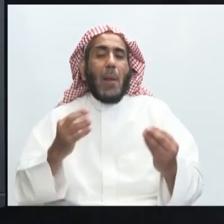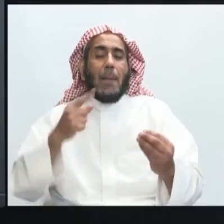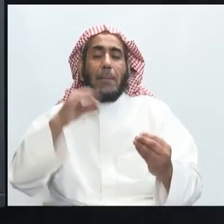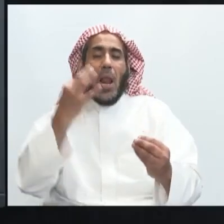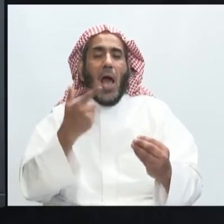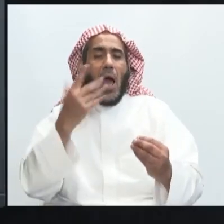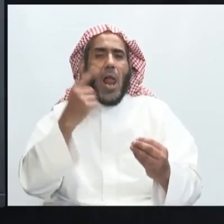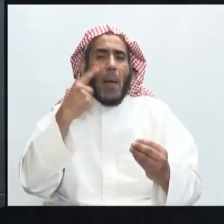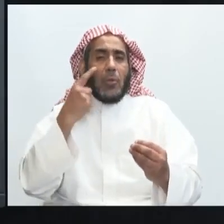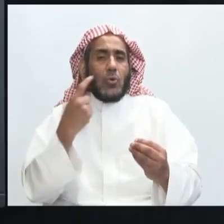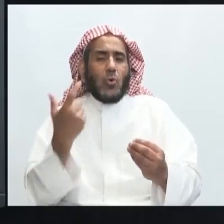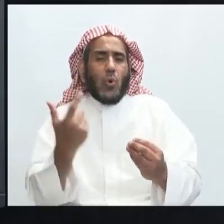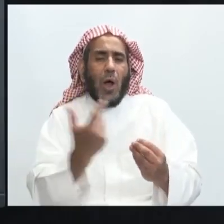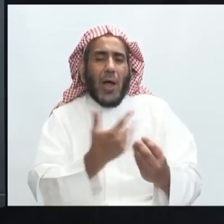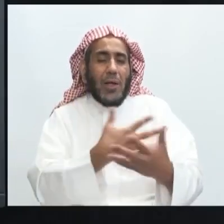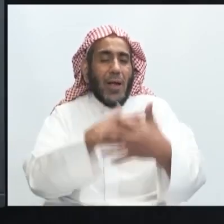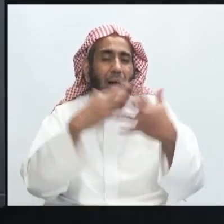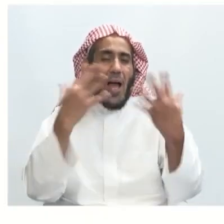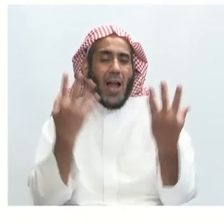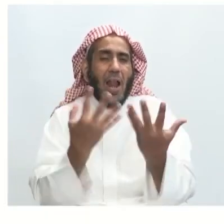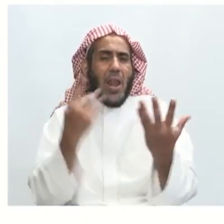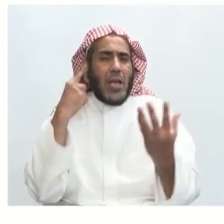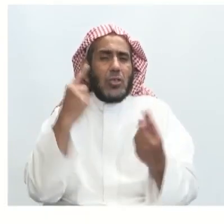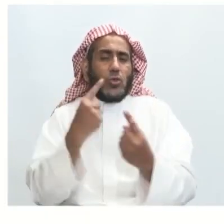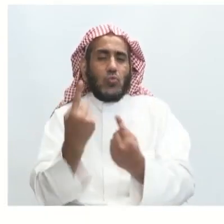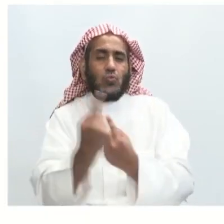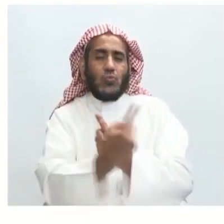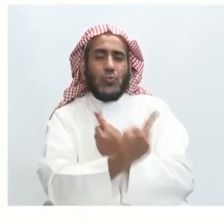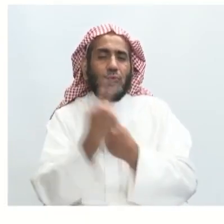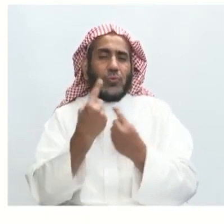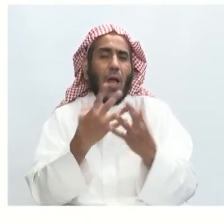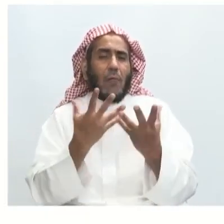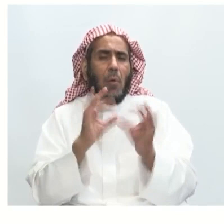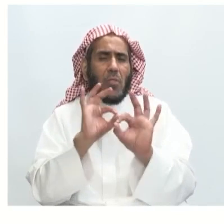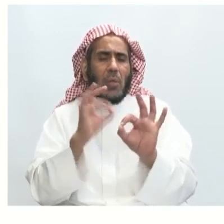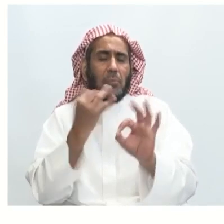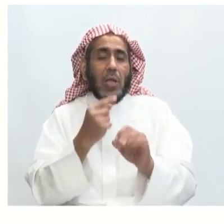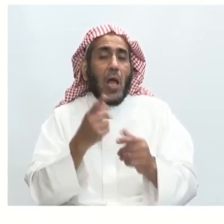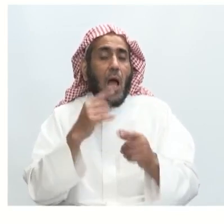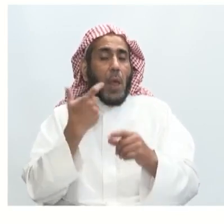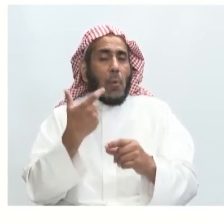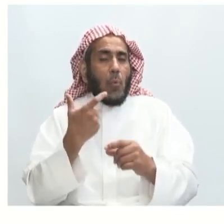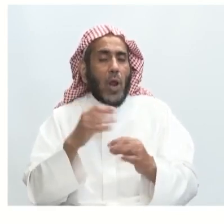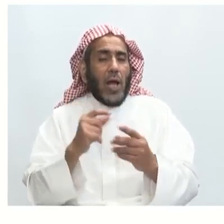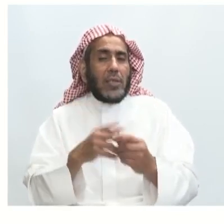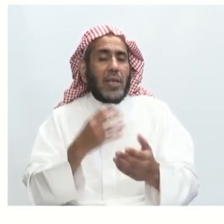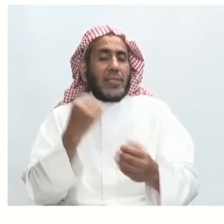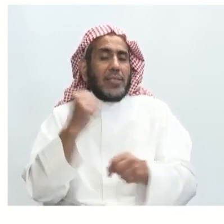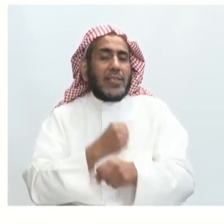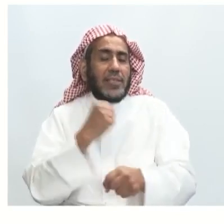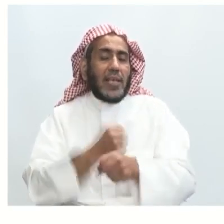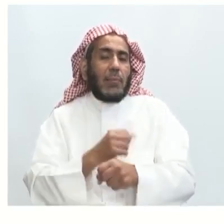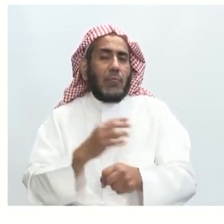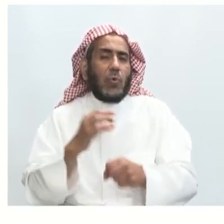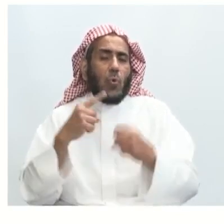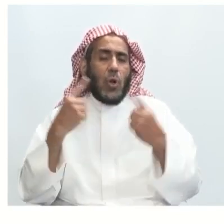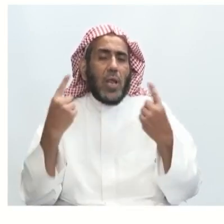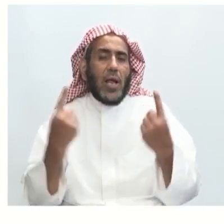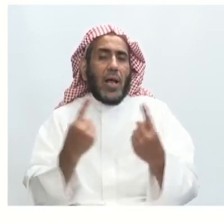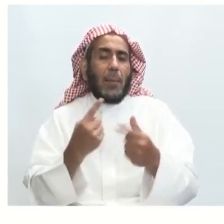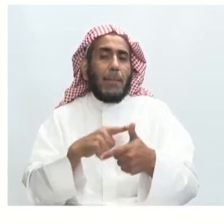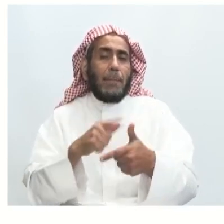لابد ان تراعي حال السامعين ولا شك ان من مراعاته ان تستخدم في كل حاله